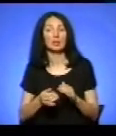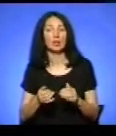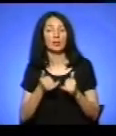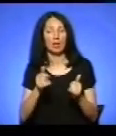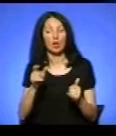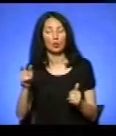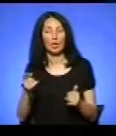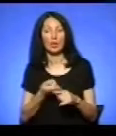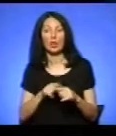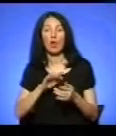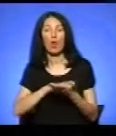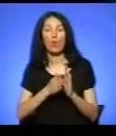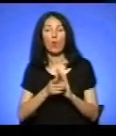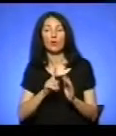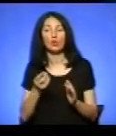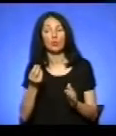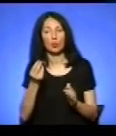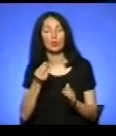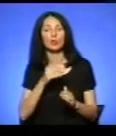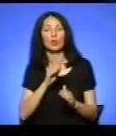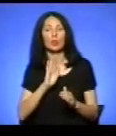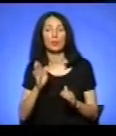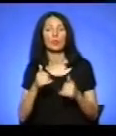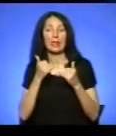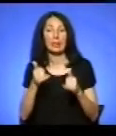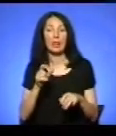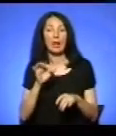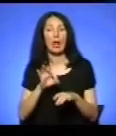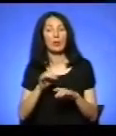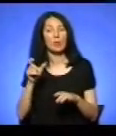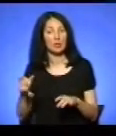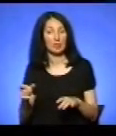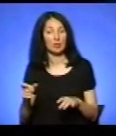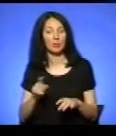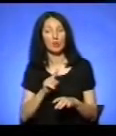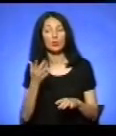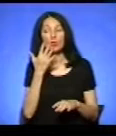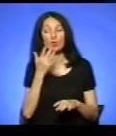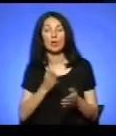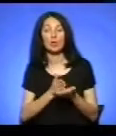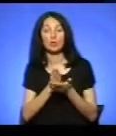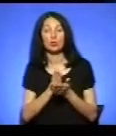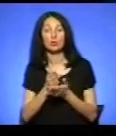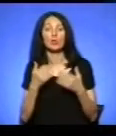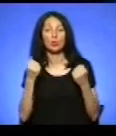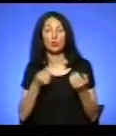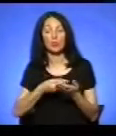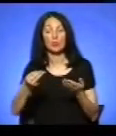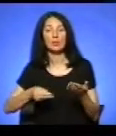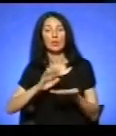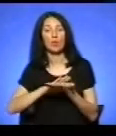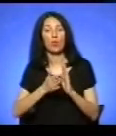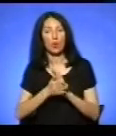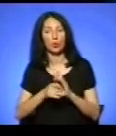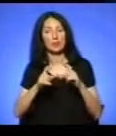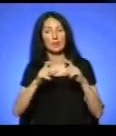щоб все-таки гроші пішли за пацієнтом? Для того, щоб Національна служба здоров'я підписала угоду з закладом, заклад